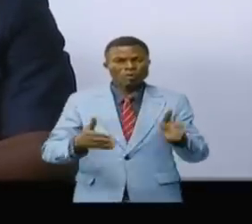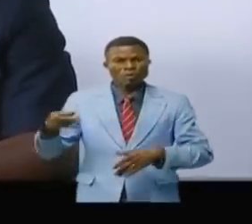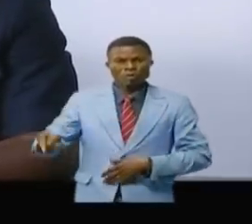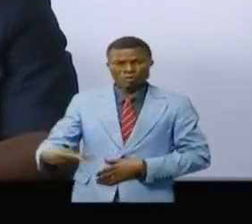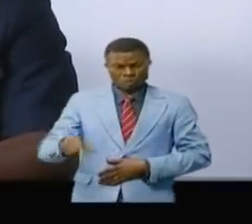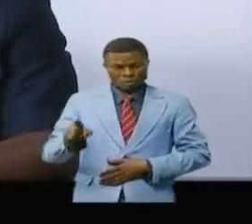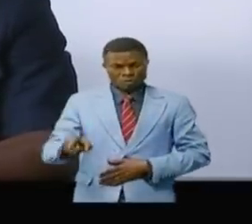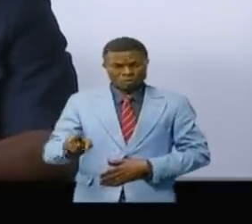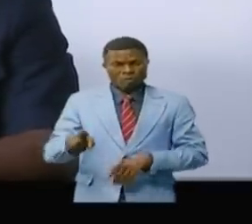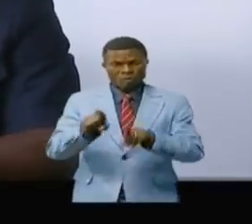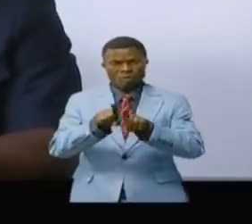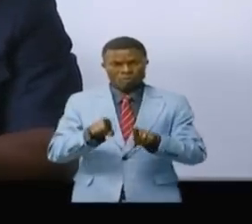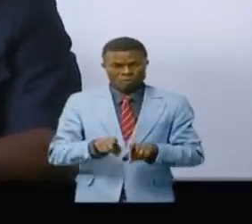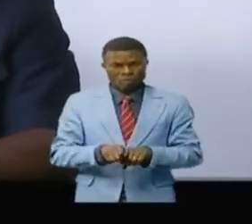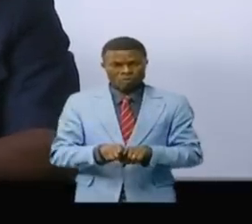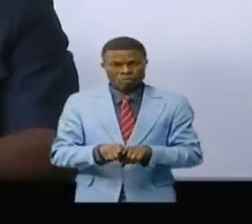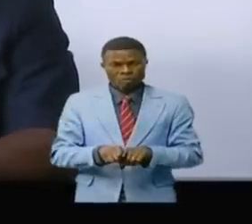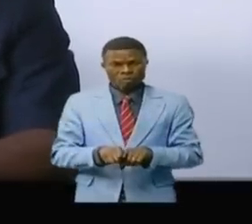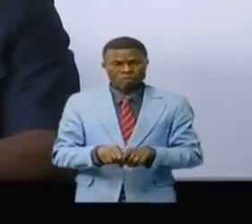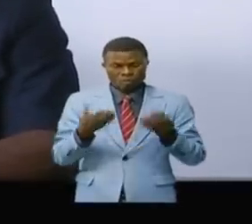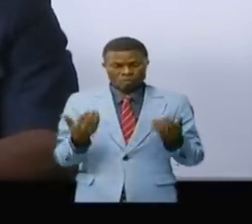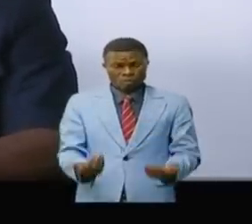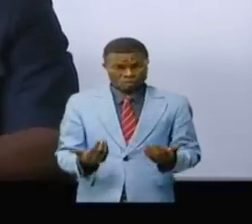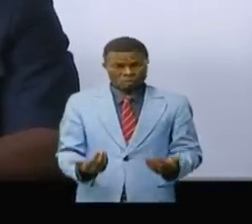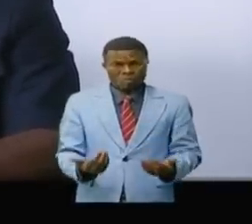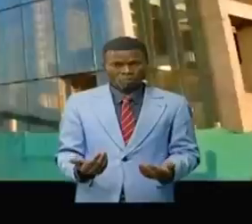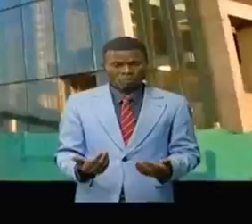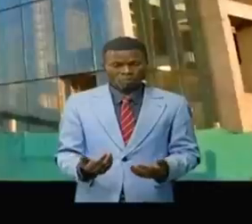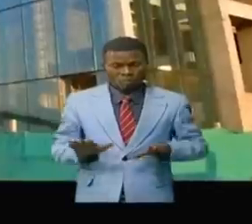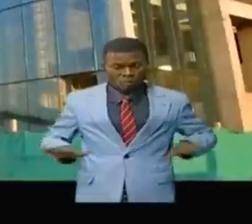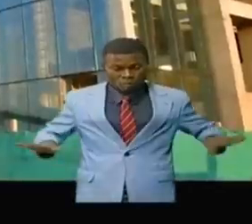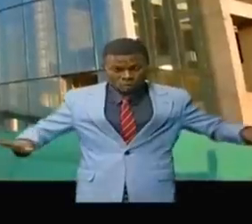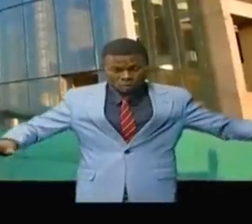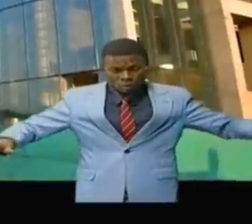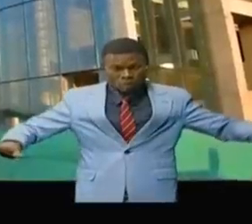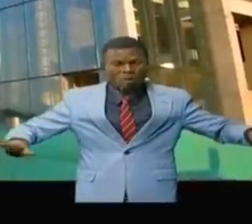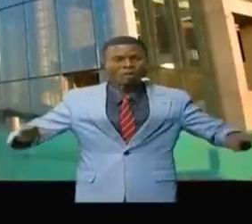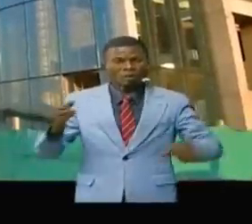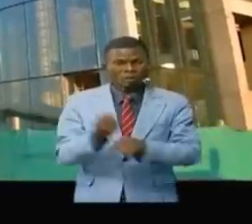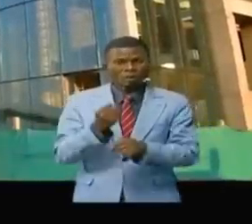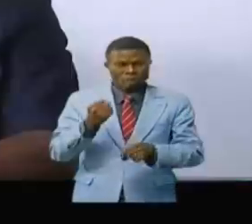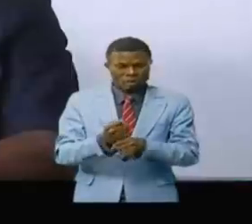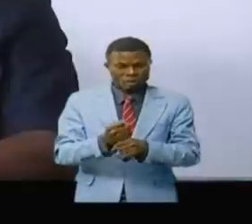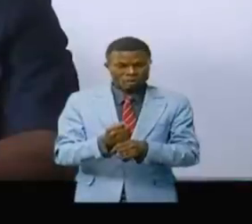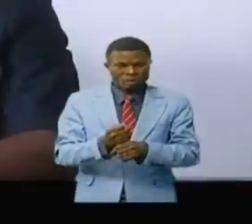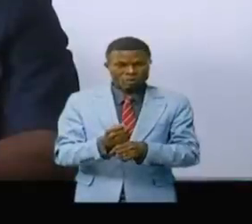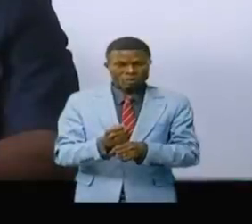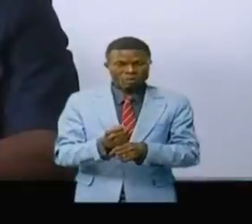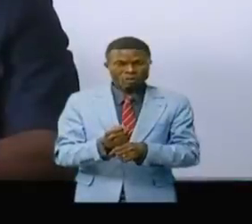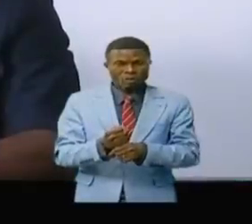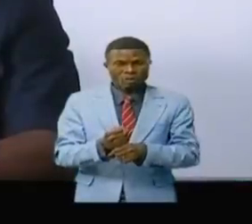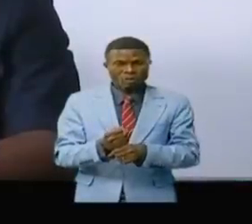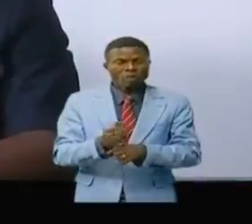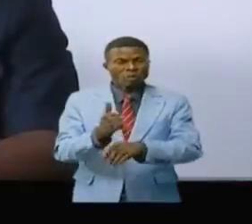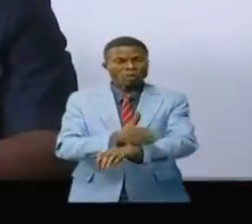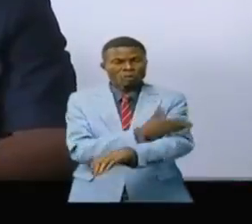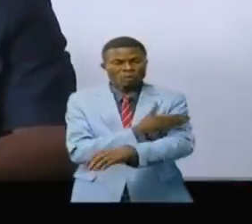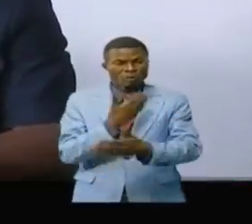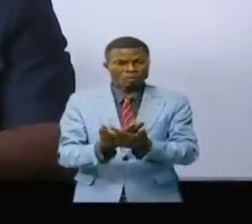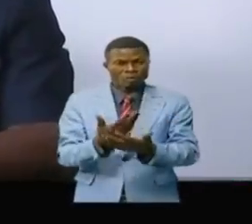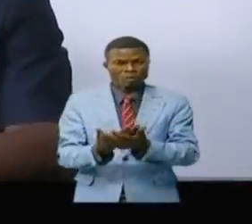province, au moment où je vous parle, l'aérogare, les travaux ont pris de